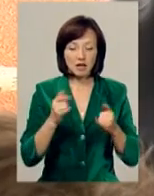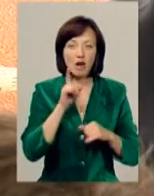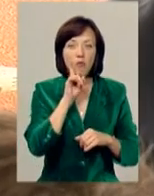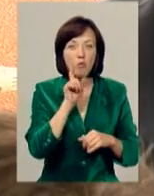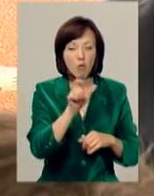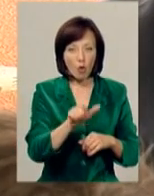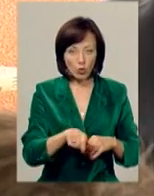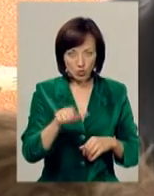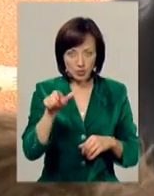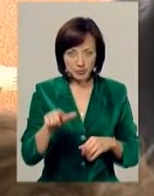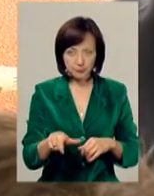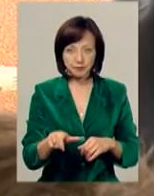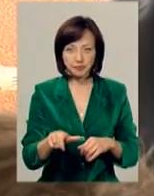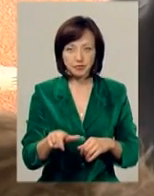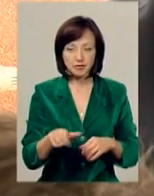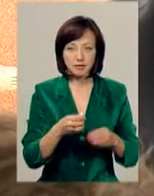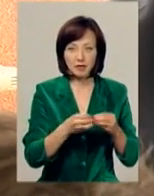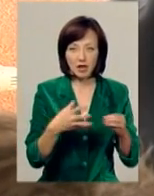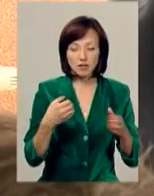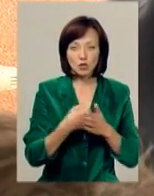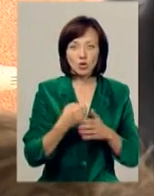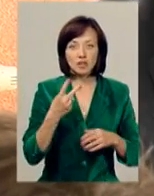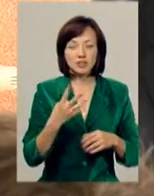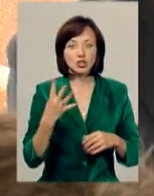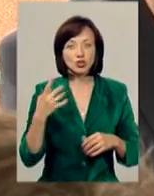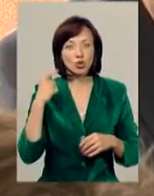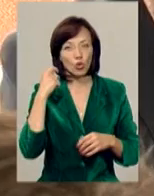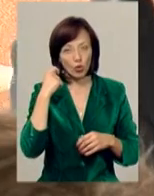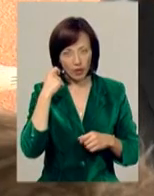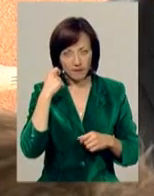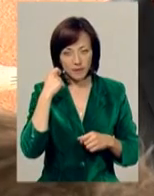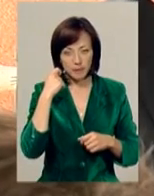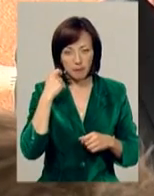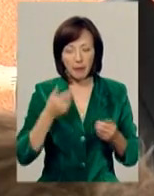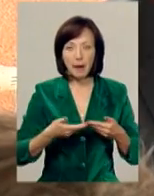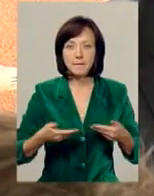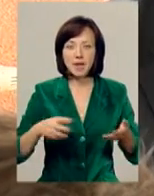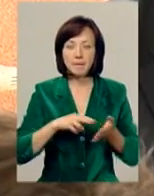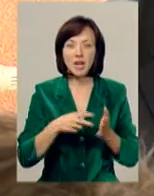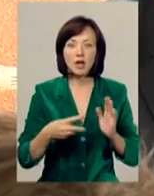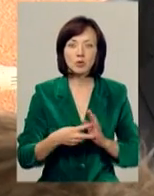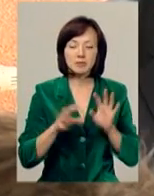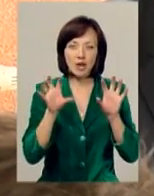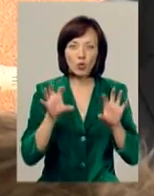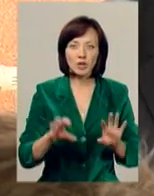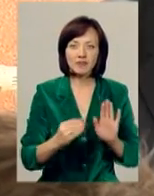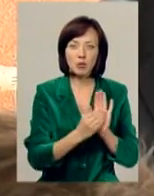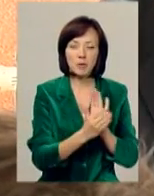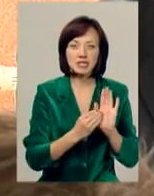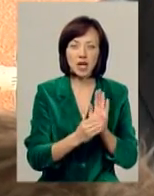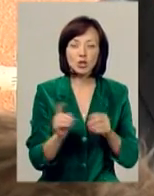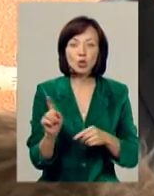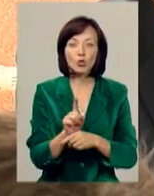молоді ее віком від 15 до 204х років Ми плануємо в законодавстві прописати норму щоб